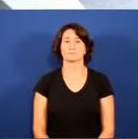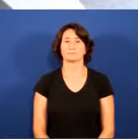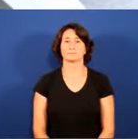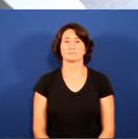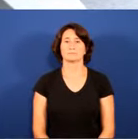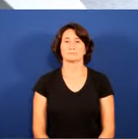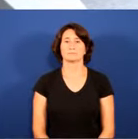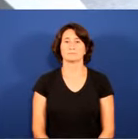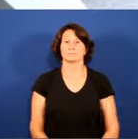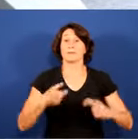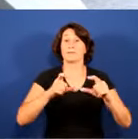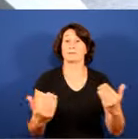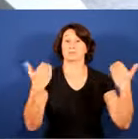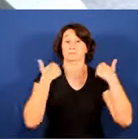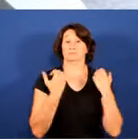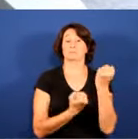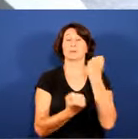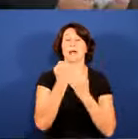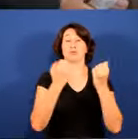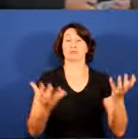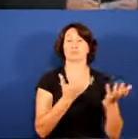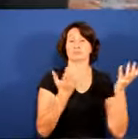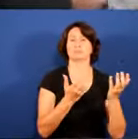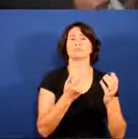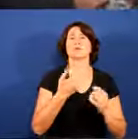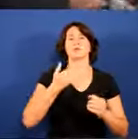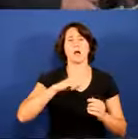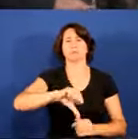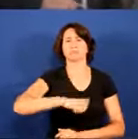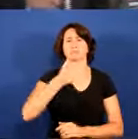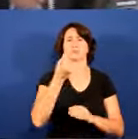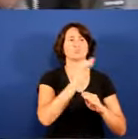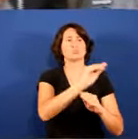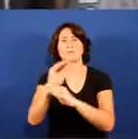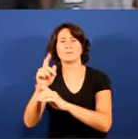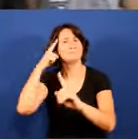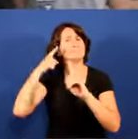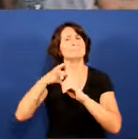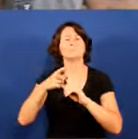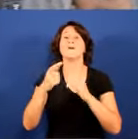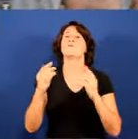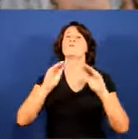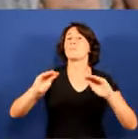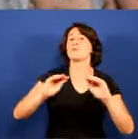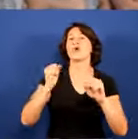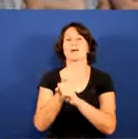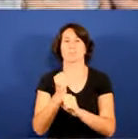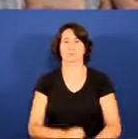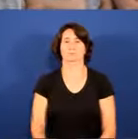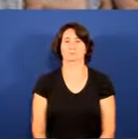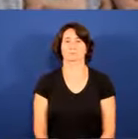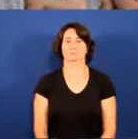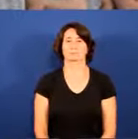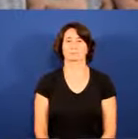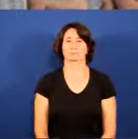Euskal Kontseiluaren urreko deialdia egin dadila, izan ere Eusko Jaurlaritzak iragarri du ez duela batzarra deituko legeak ezarritako epean. Horrez